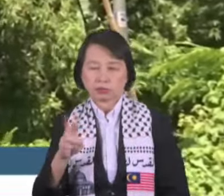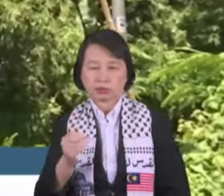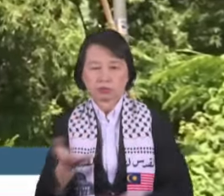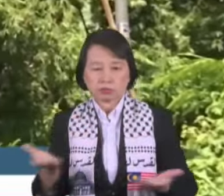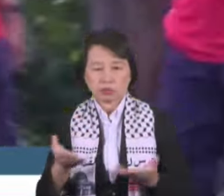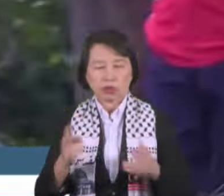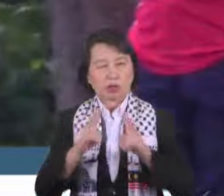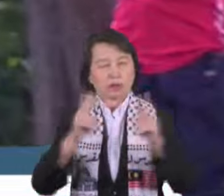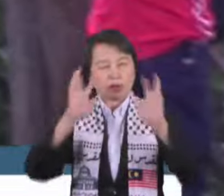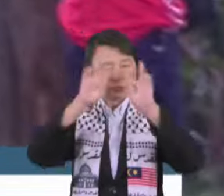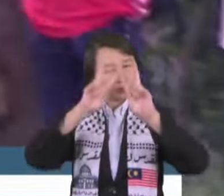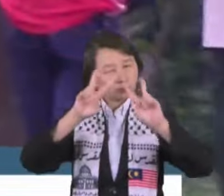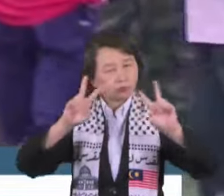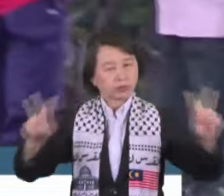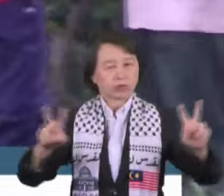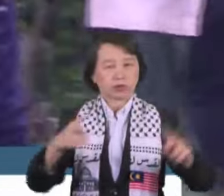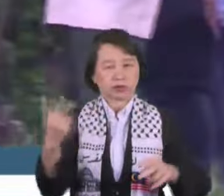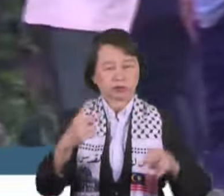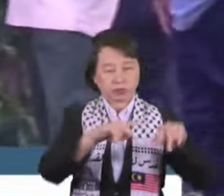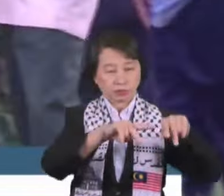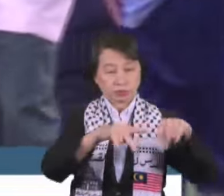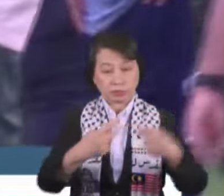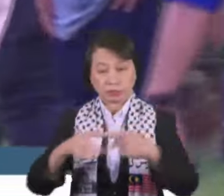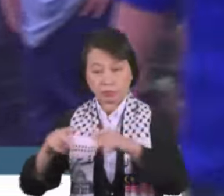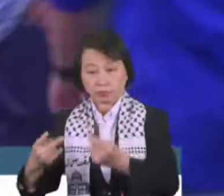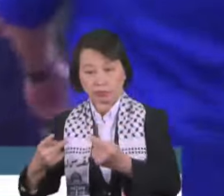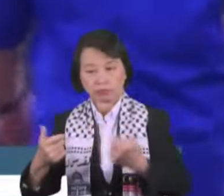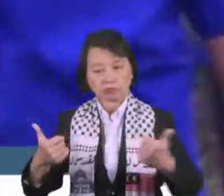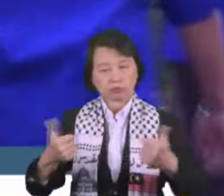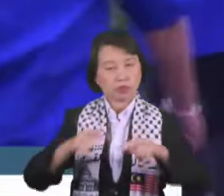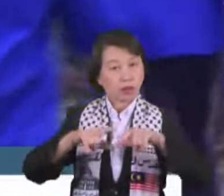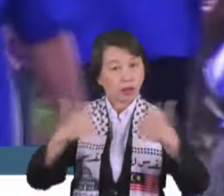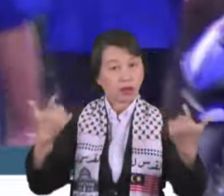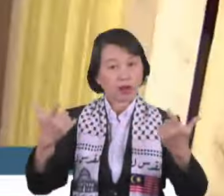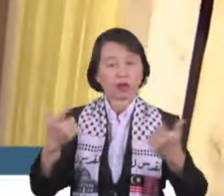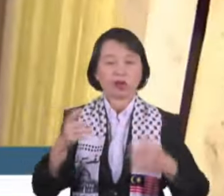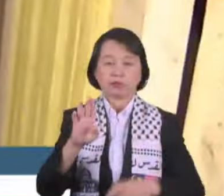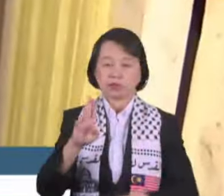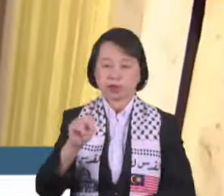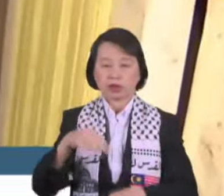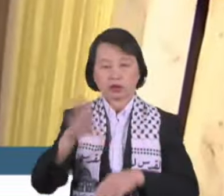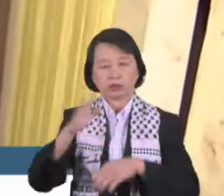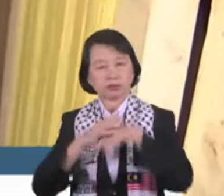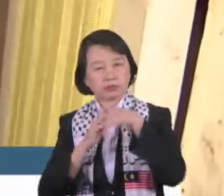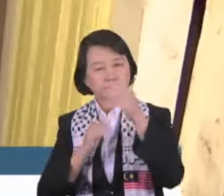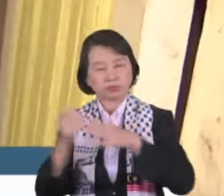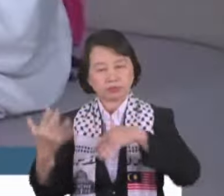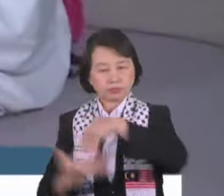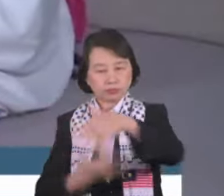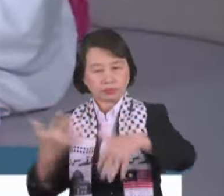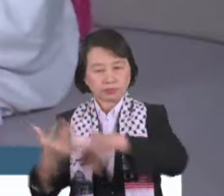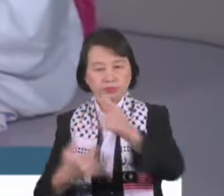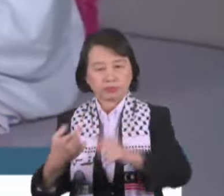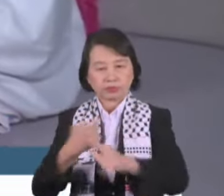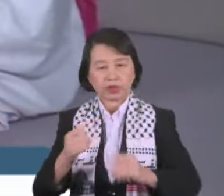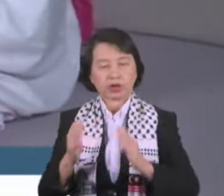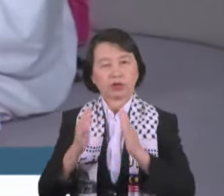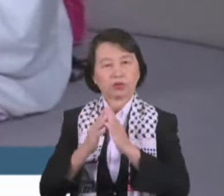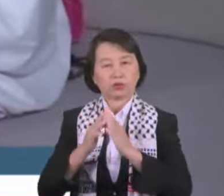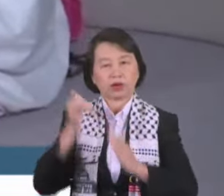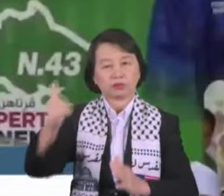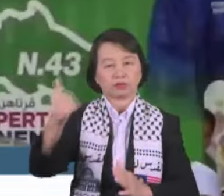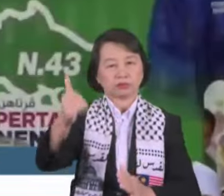paling tenang. Kedua-dua parti mengambil pendekatan yang cukup berbeza. BN lebih selesa menyantuni pengundi dari rumah ke